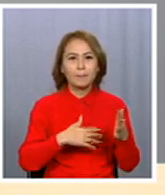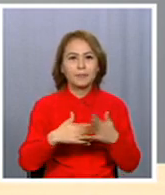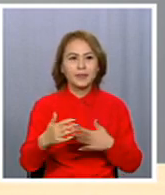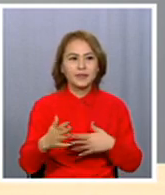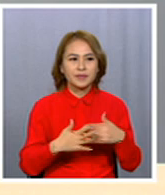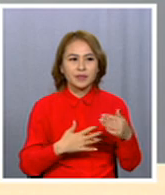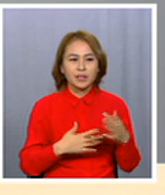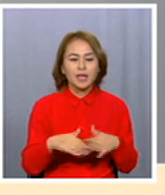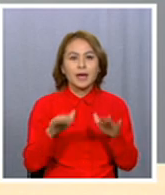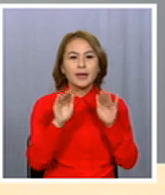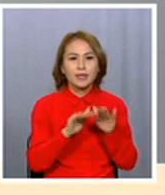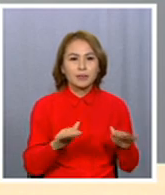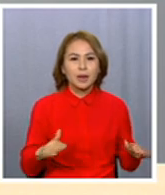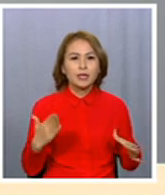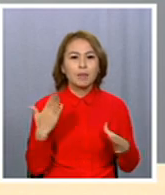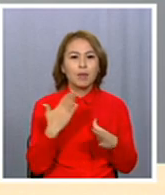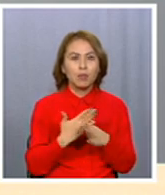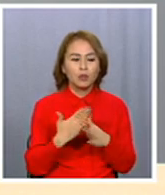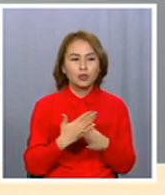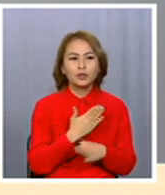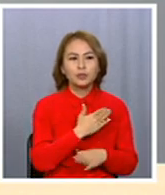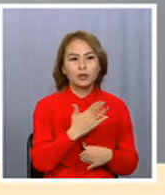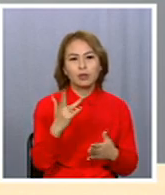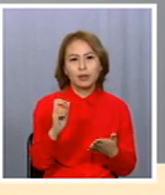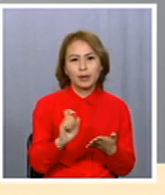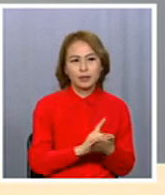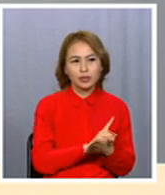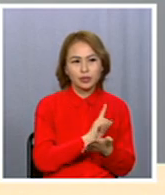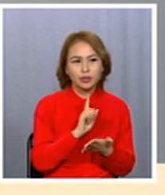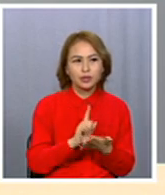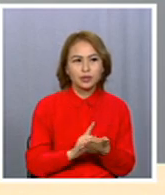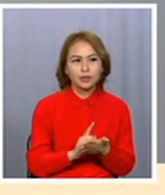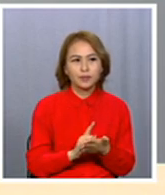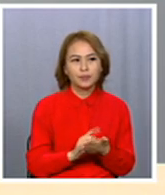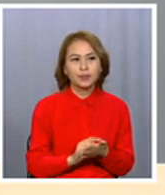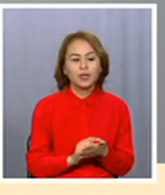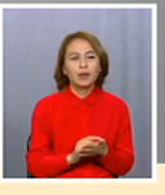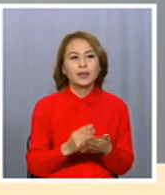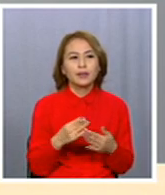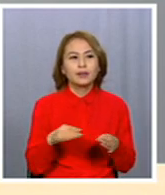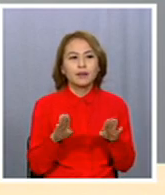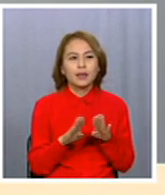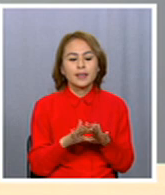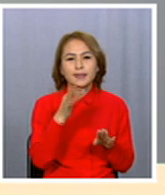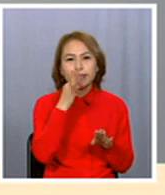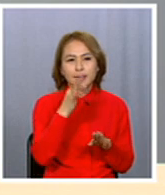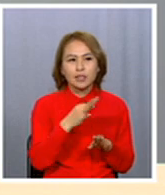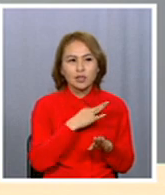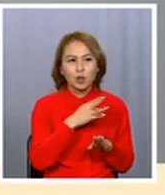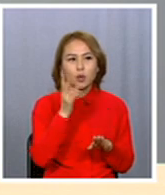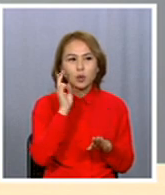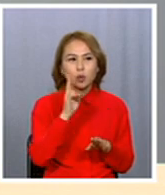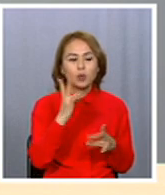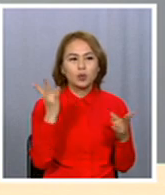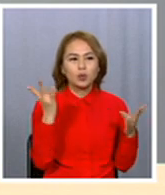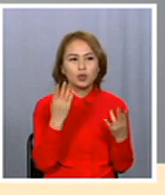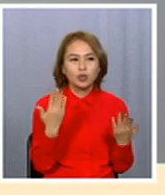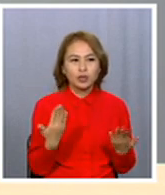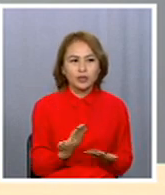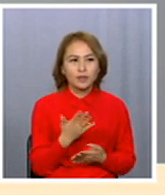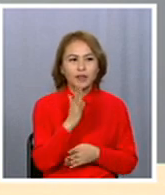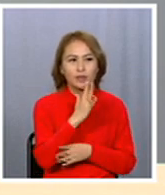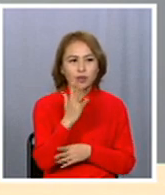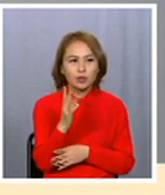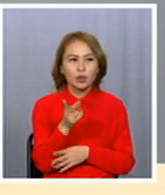Ребята, поможем им? Конечно. Итак, скажите, кто должен жить